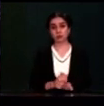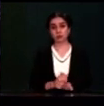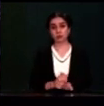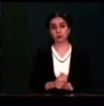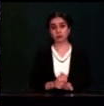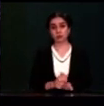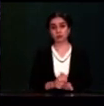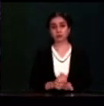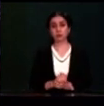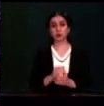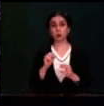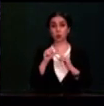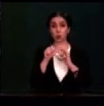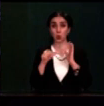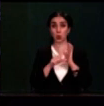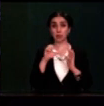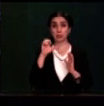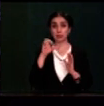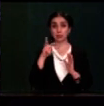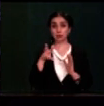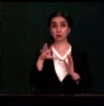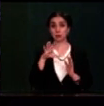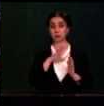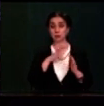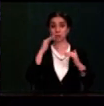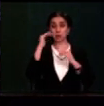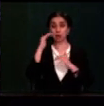Demak, tomonlari 16 cm teng bo'lgan